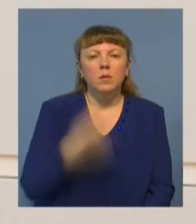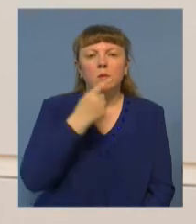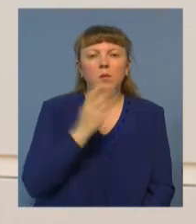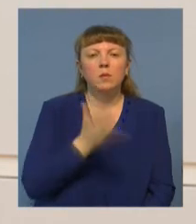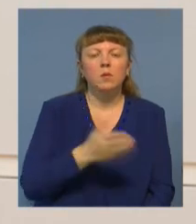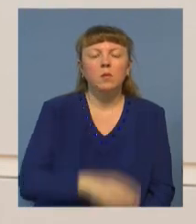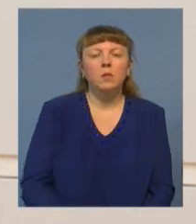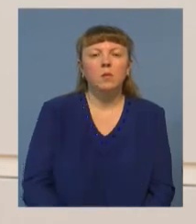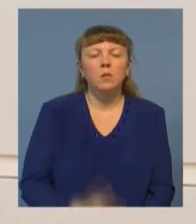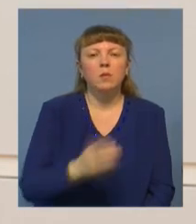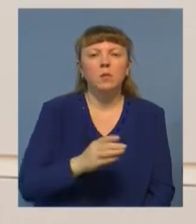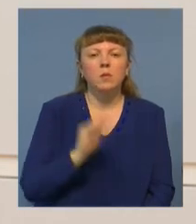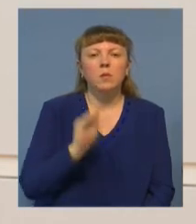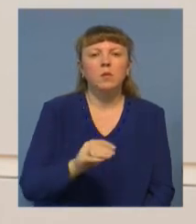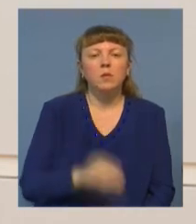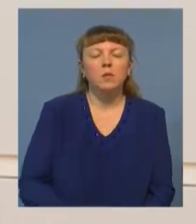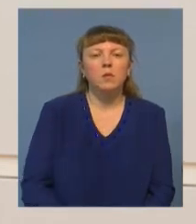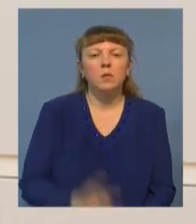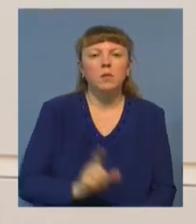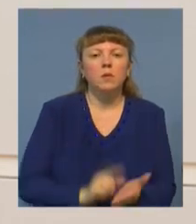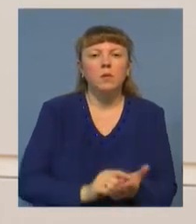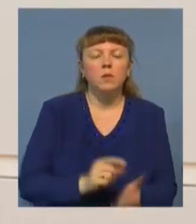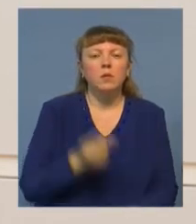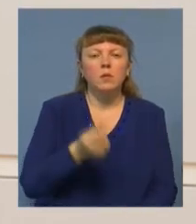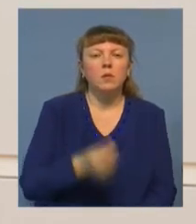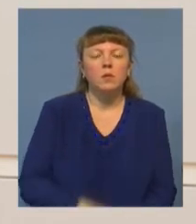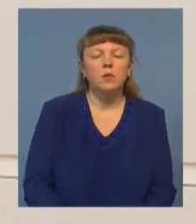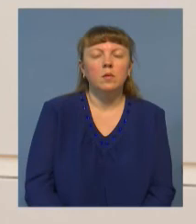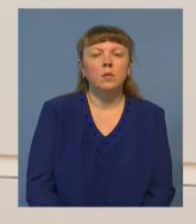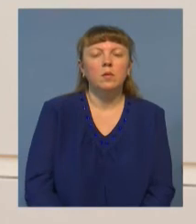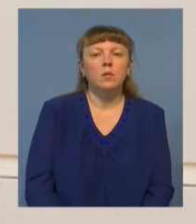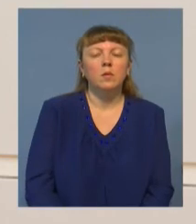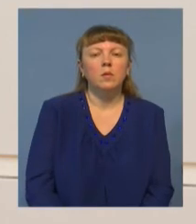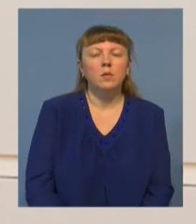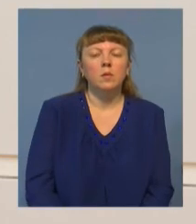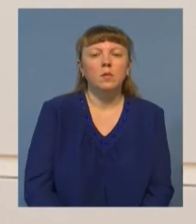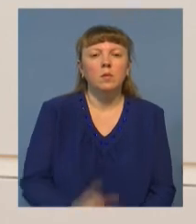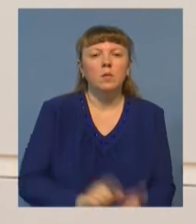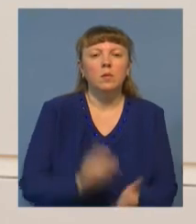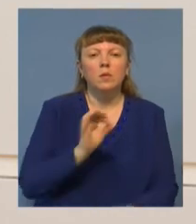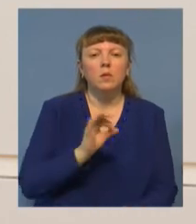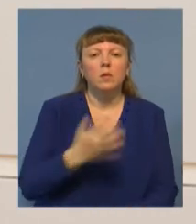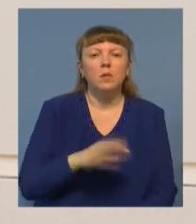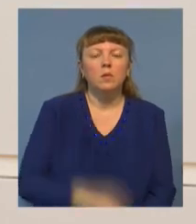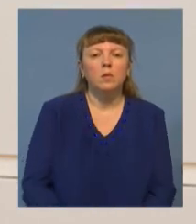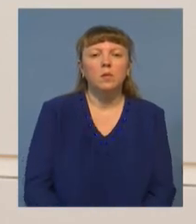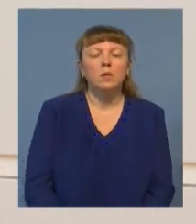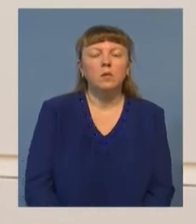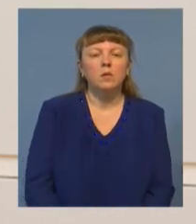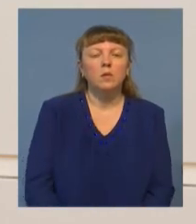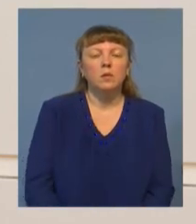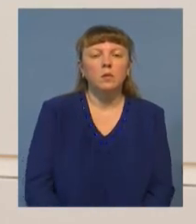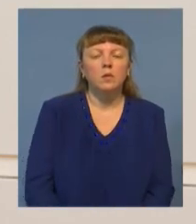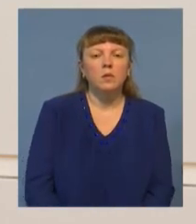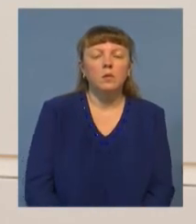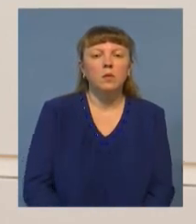будет рассчитана и начислена пенсионная выплата. То есть заявление о пенсионной выплате